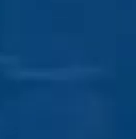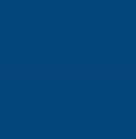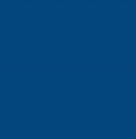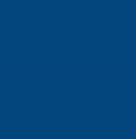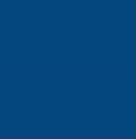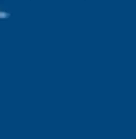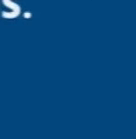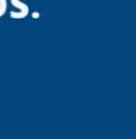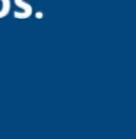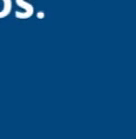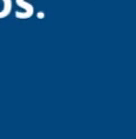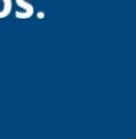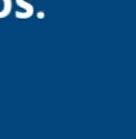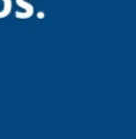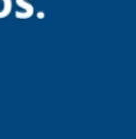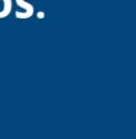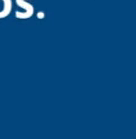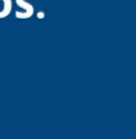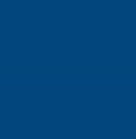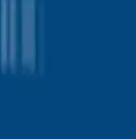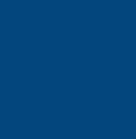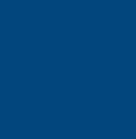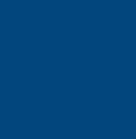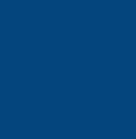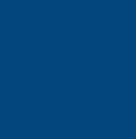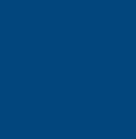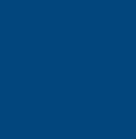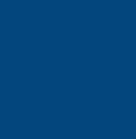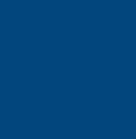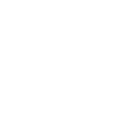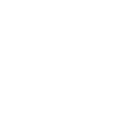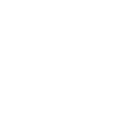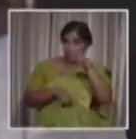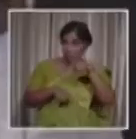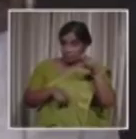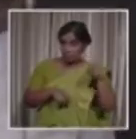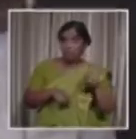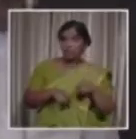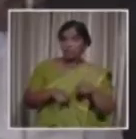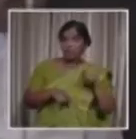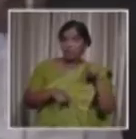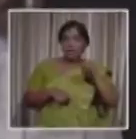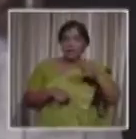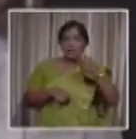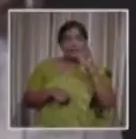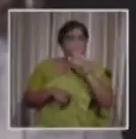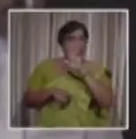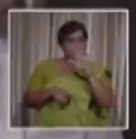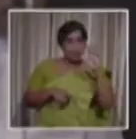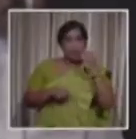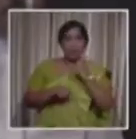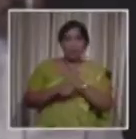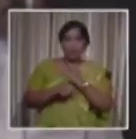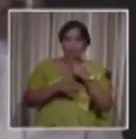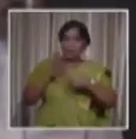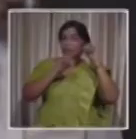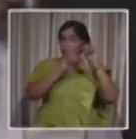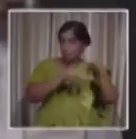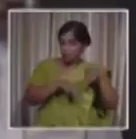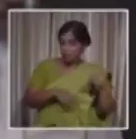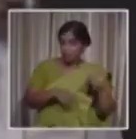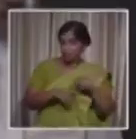Enjoy 1% merchant commission when you accept Lankapay cards. Contact these banks today. අද 119 දෙනෙක් ආණ්ඩුව වෙනුවෙන් ඡන්දේ භාවිතා